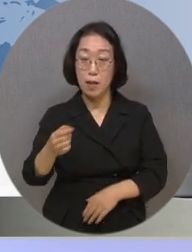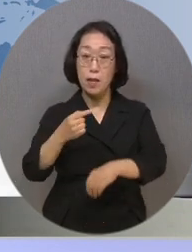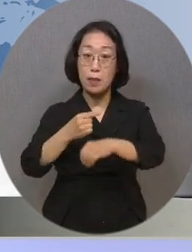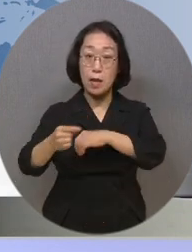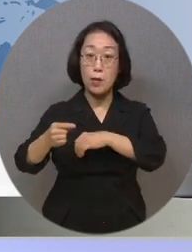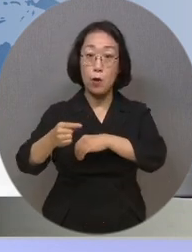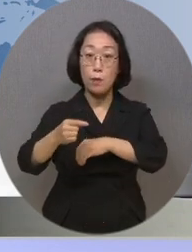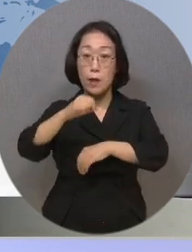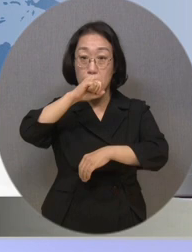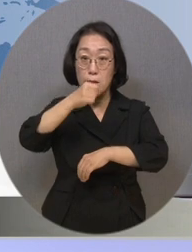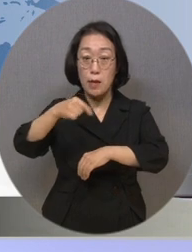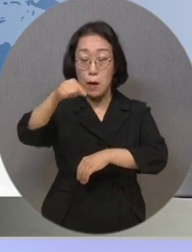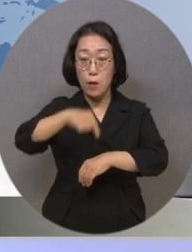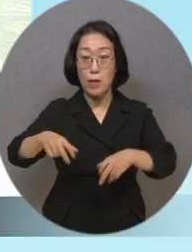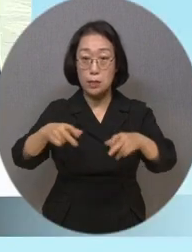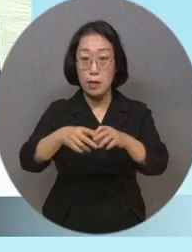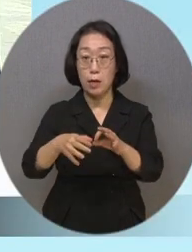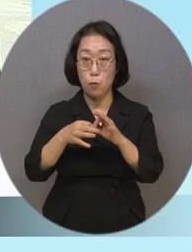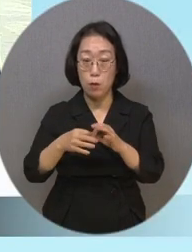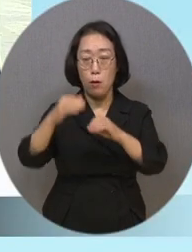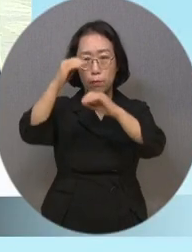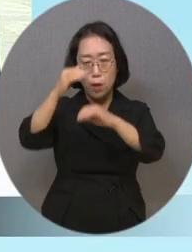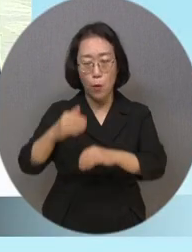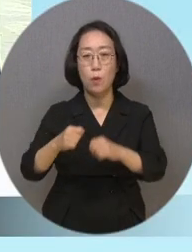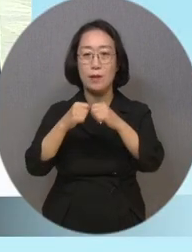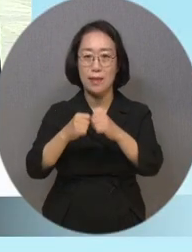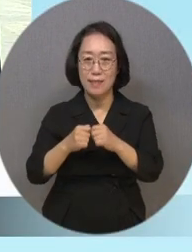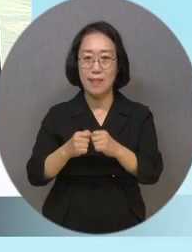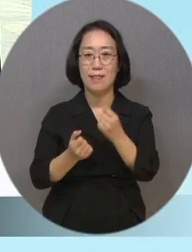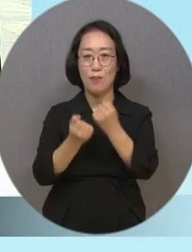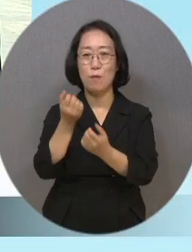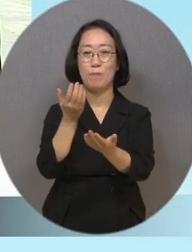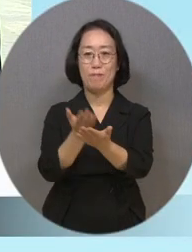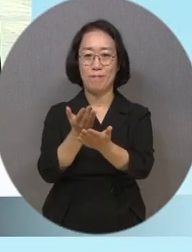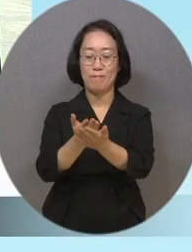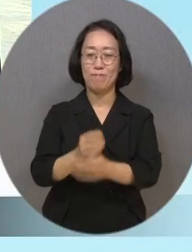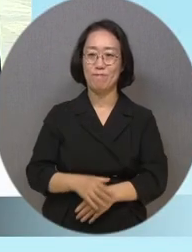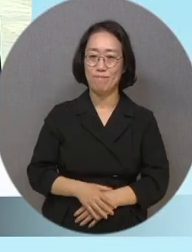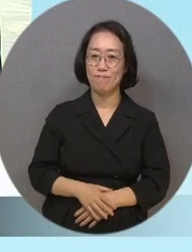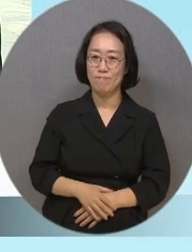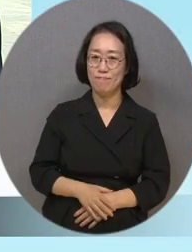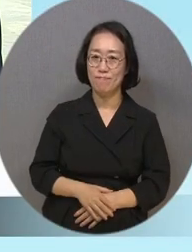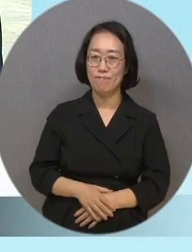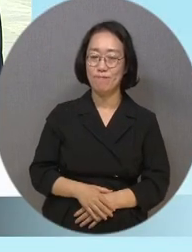예산안에 장애인복지와 관련해 어떤 내용들을 담겼는지 설명해 주시죠